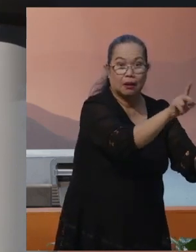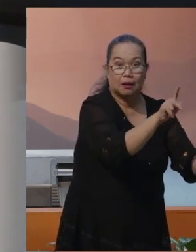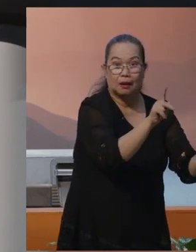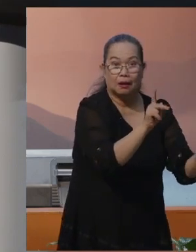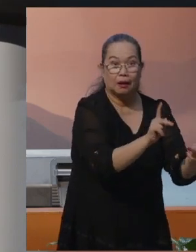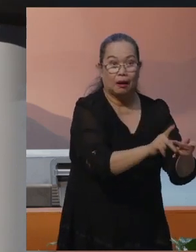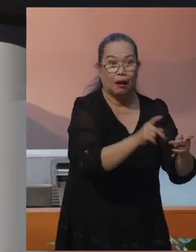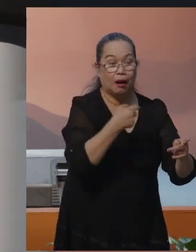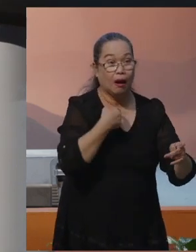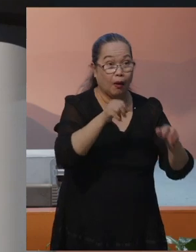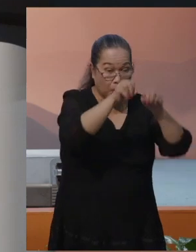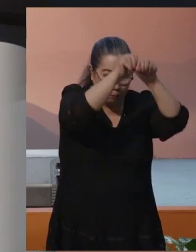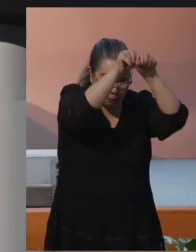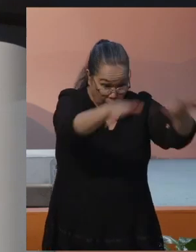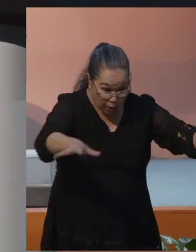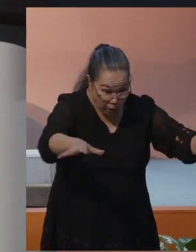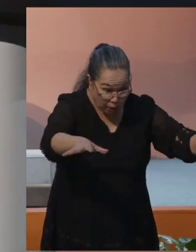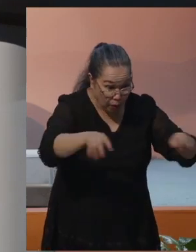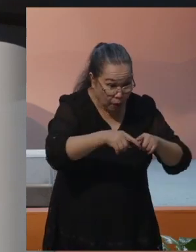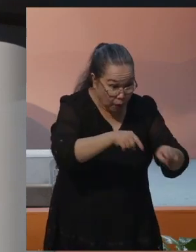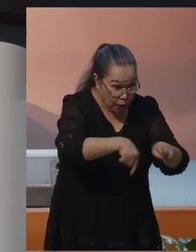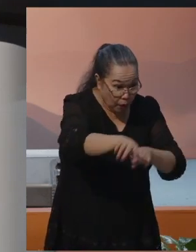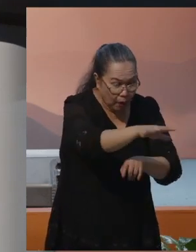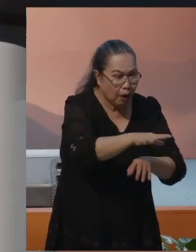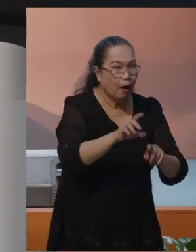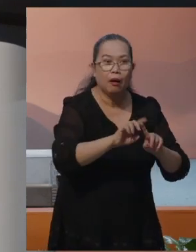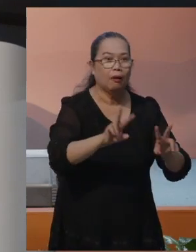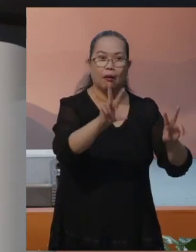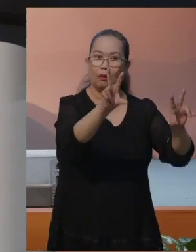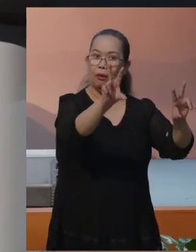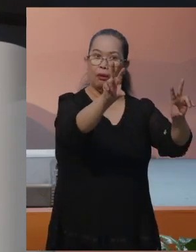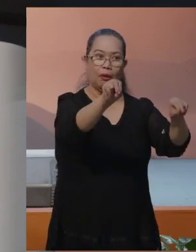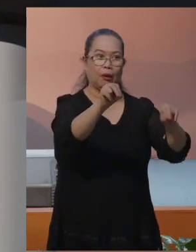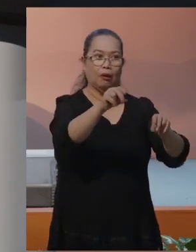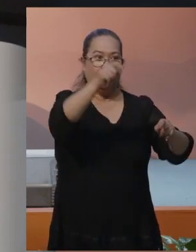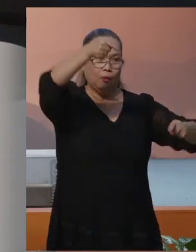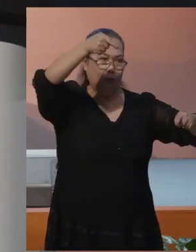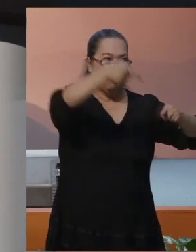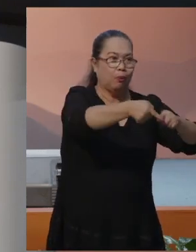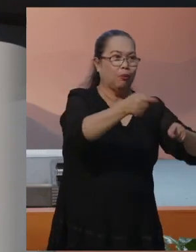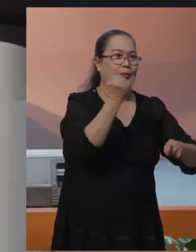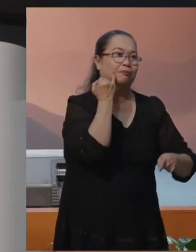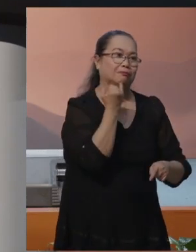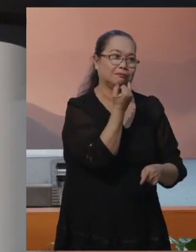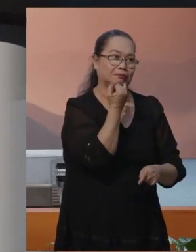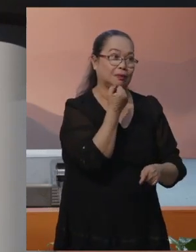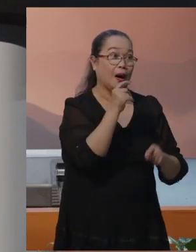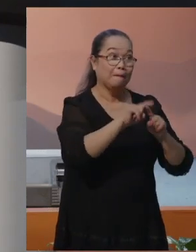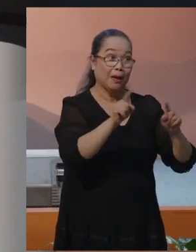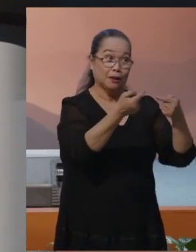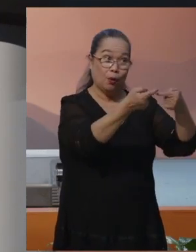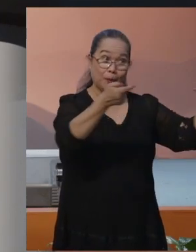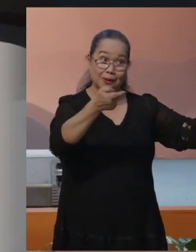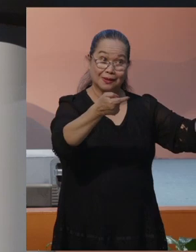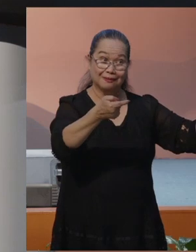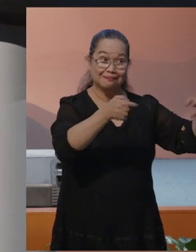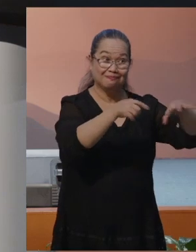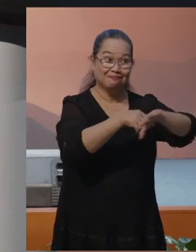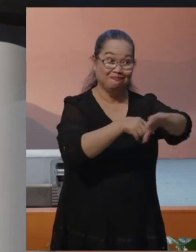may tamaan na Israelita. Wala. Ang tinamaan lang yung kalaban nila.